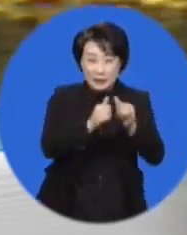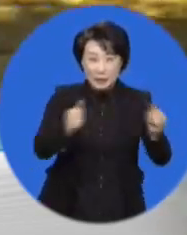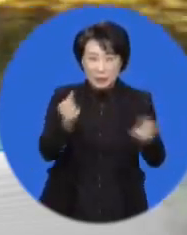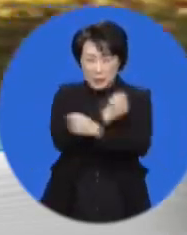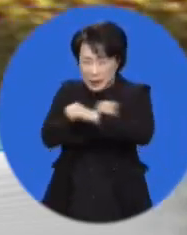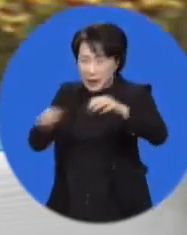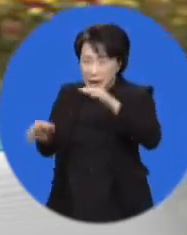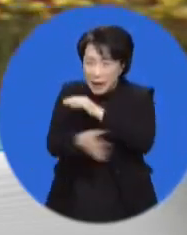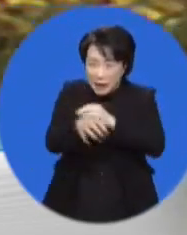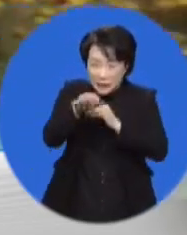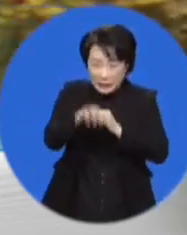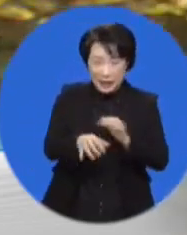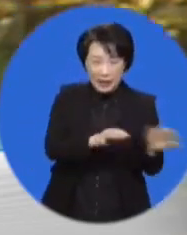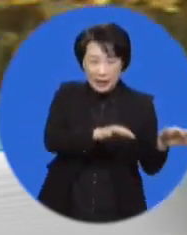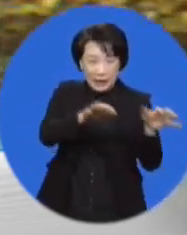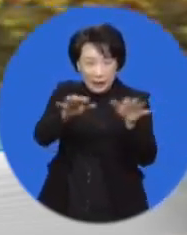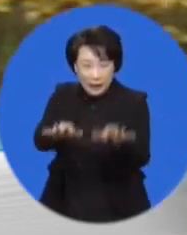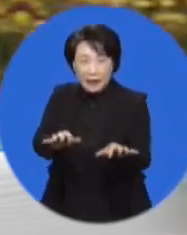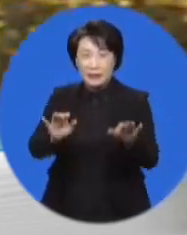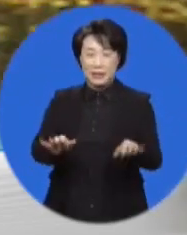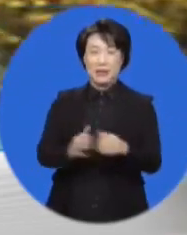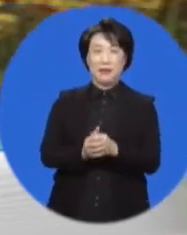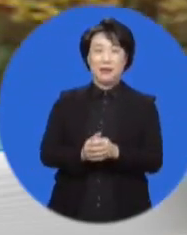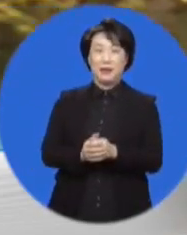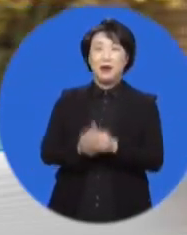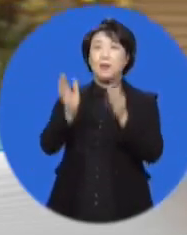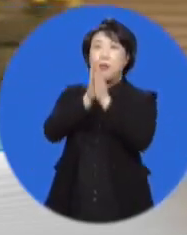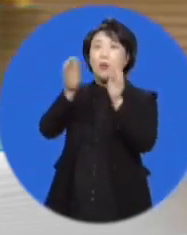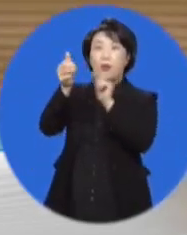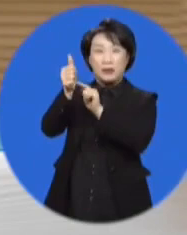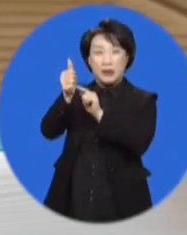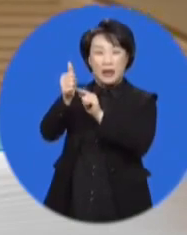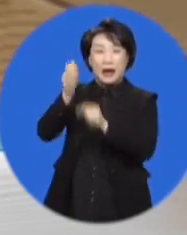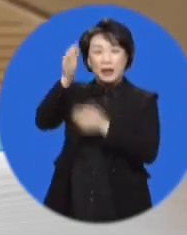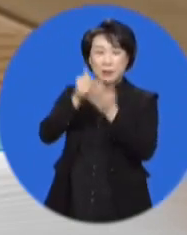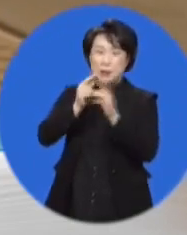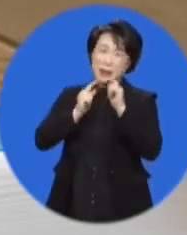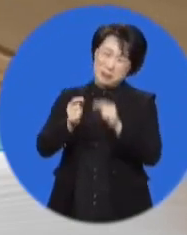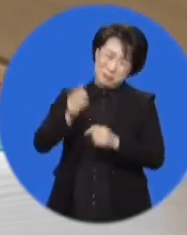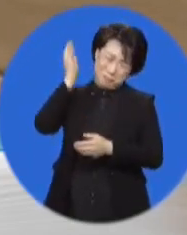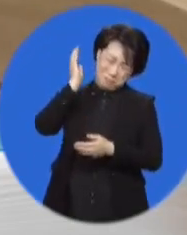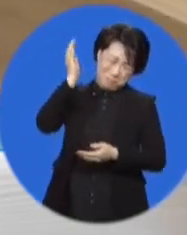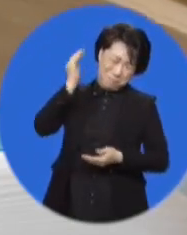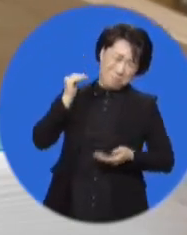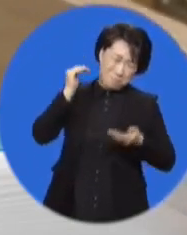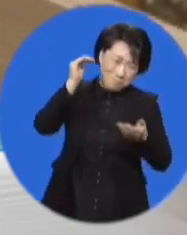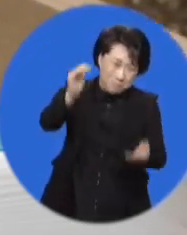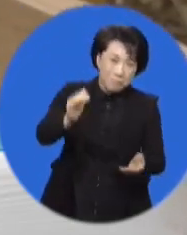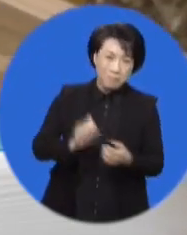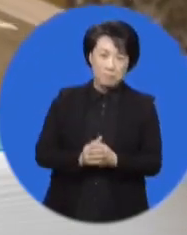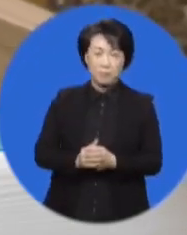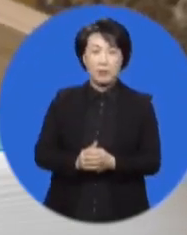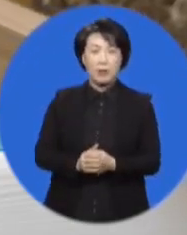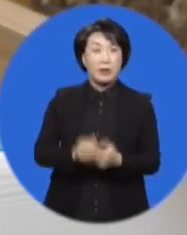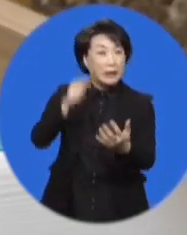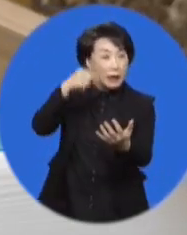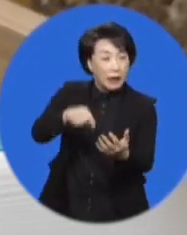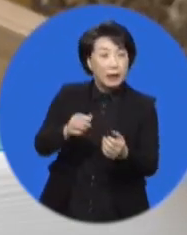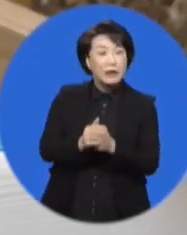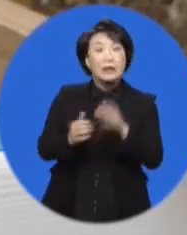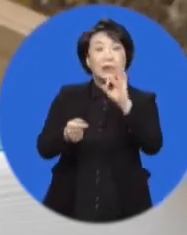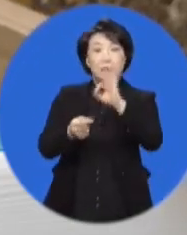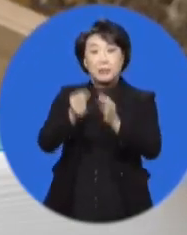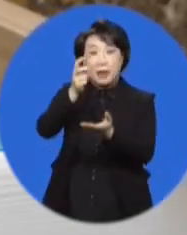서모세가하나님말씀을그렇게전해줘자십계명에대해